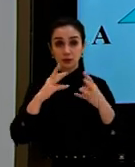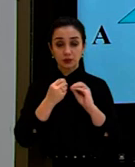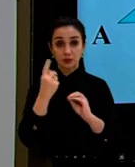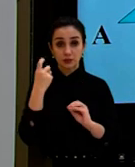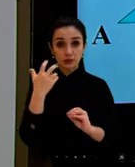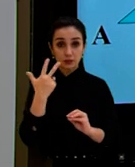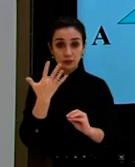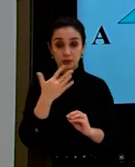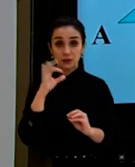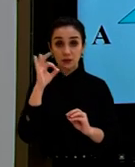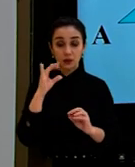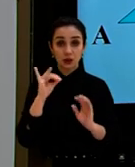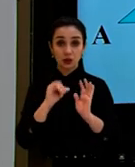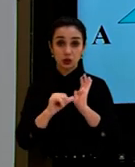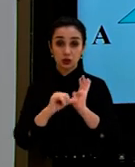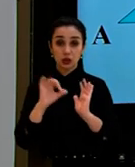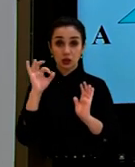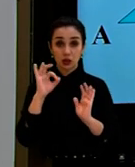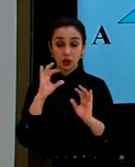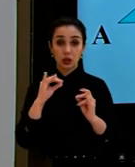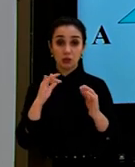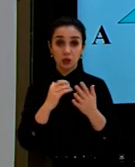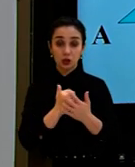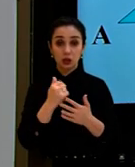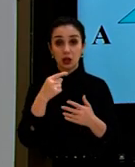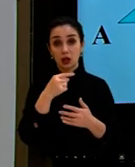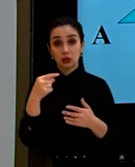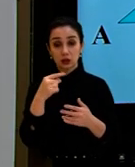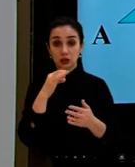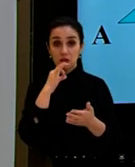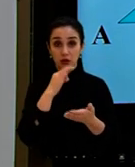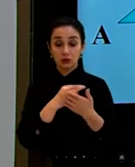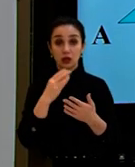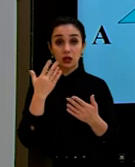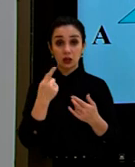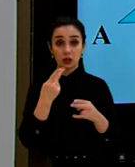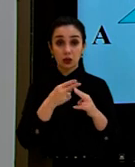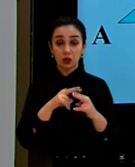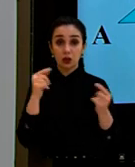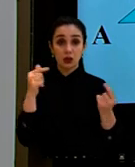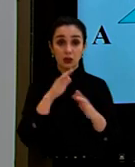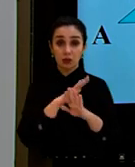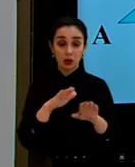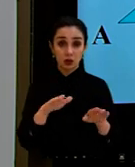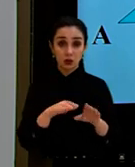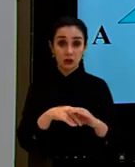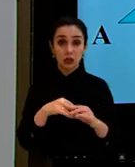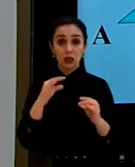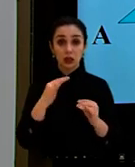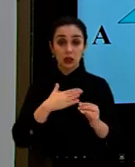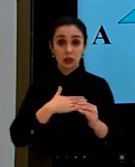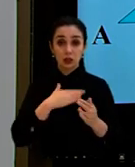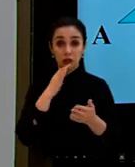углов 135 градусов и 60 градусов, получаем отрицательный ответ. значит, это не подходит. И